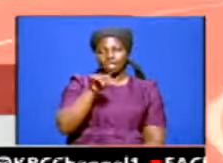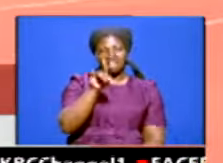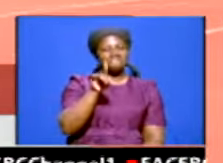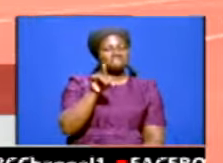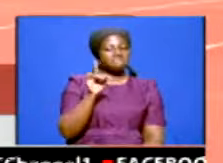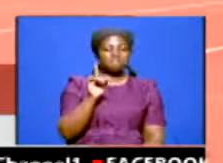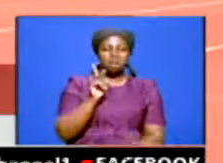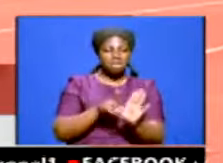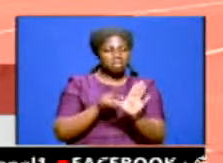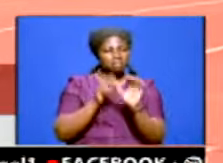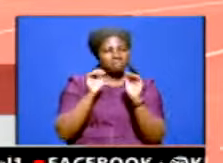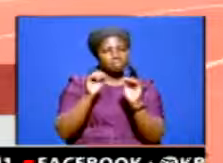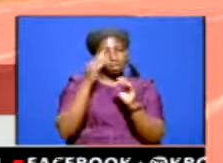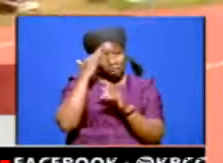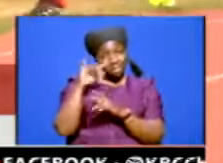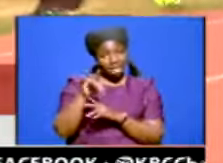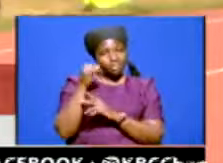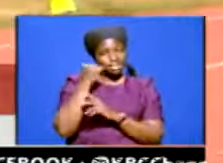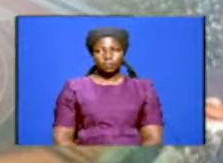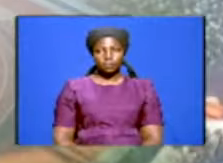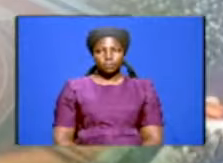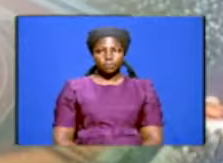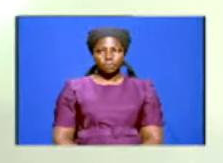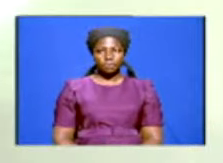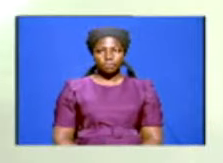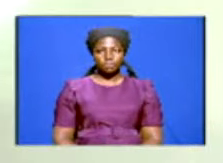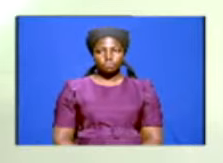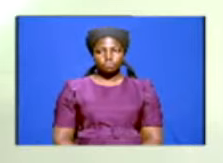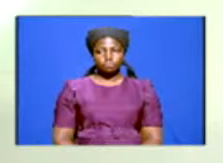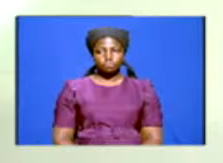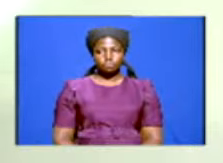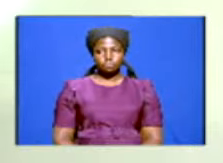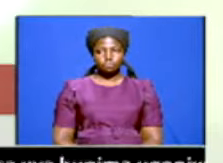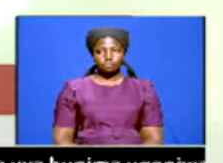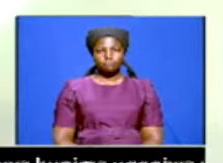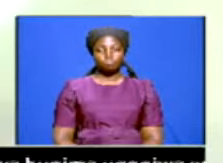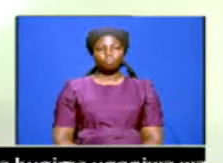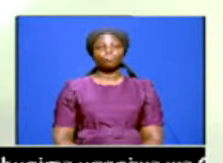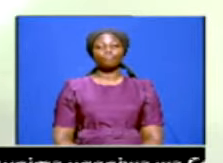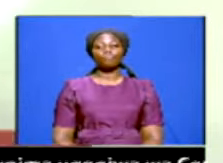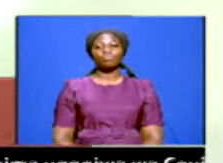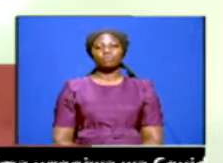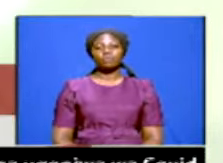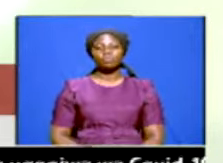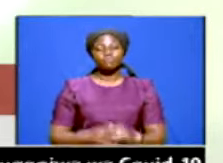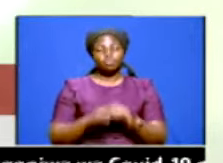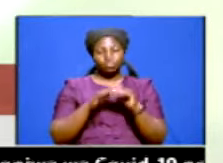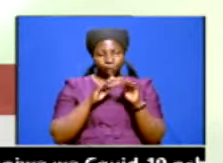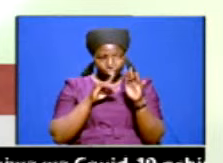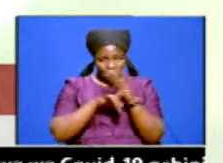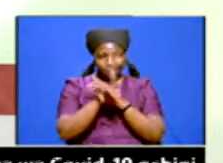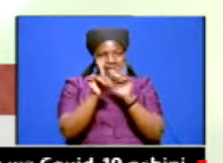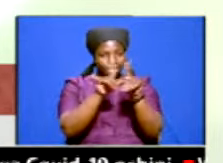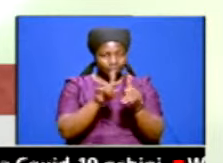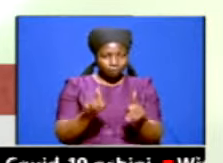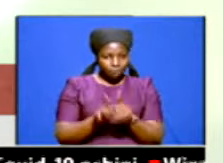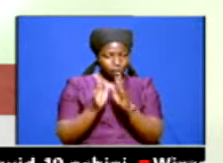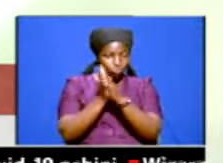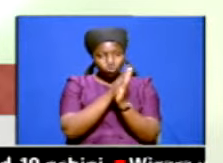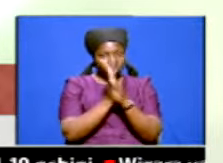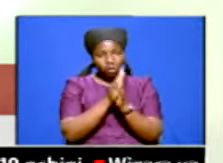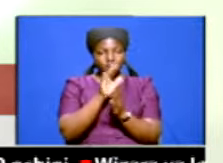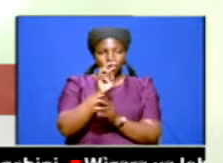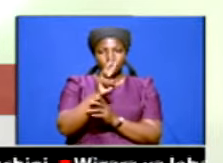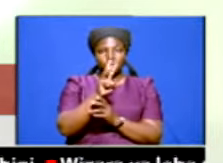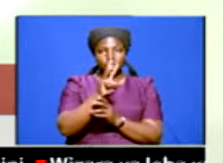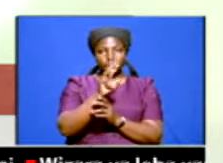jeraha. Frederick Muoki, Darubini. Ni ikiwa kwenye muktadha huo huo, mtazamaji, Wilson Kipkurui